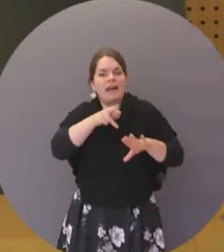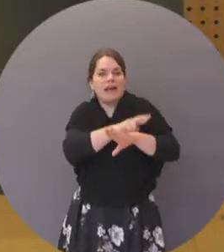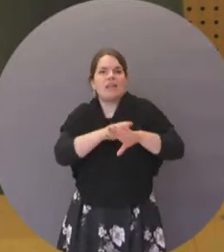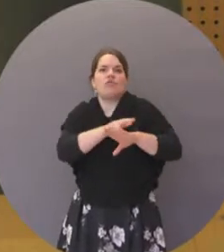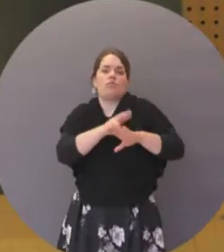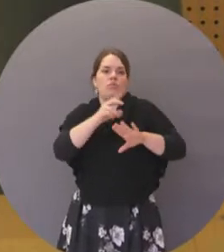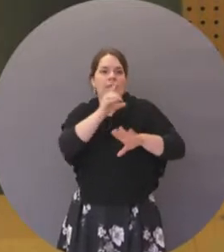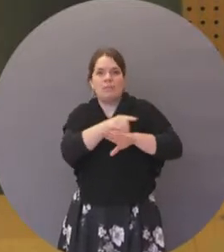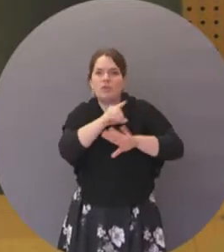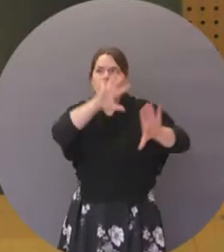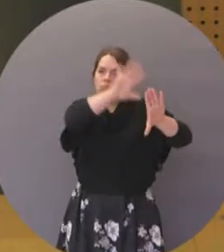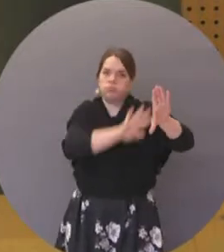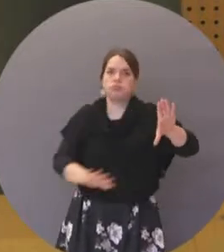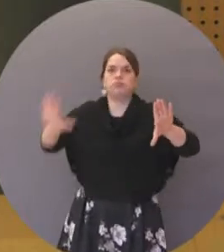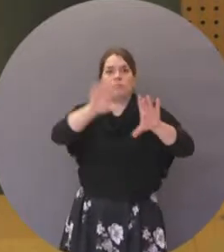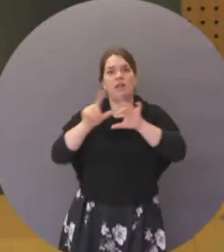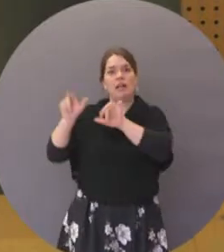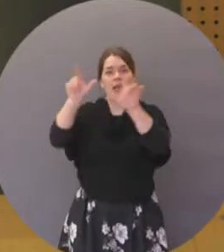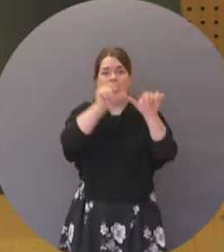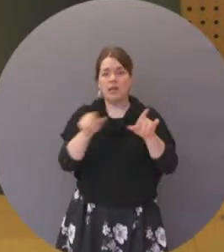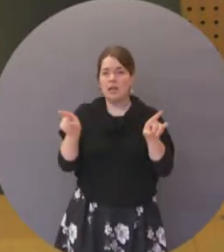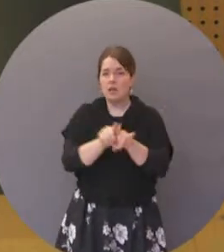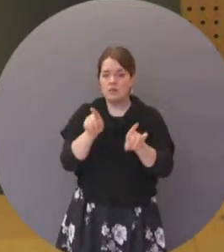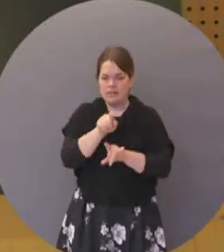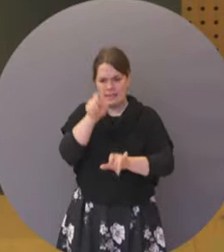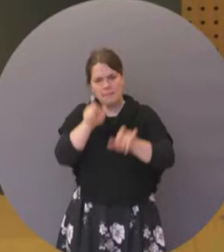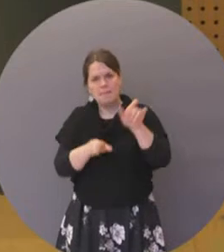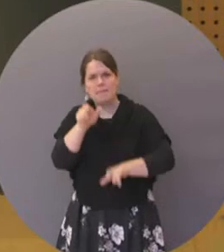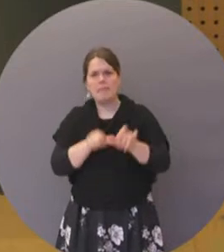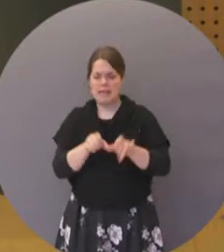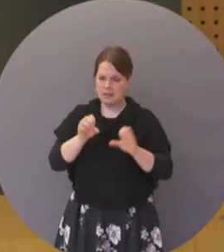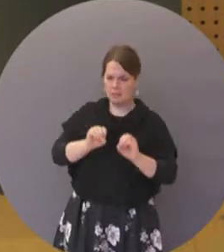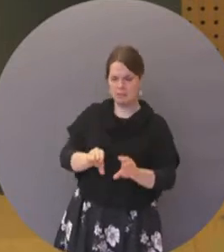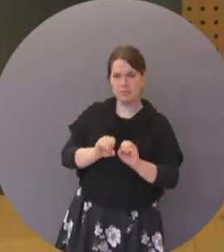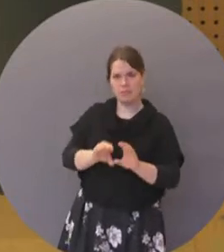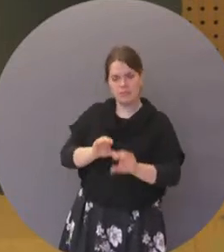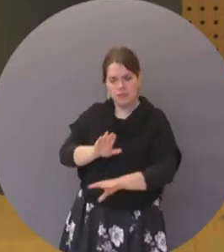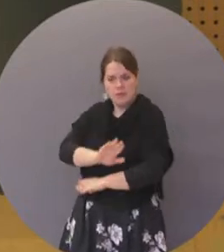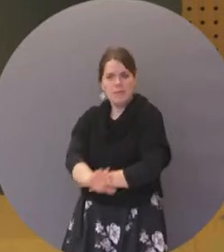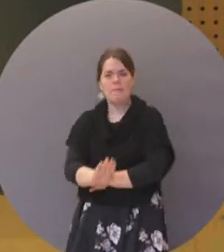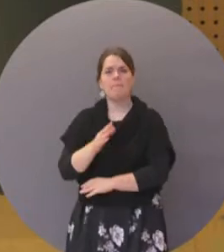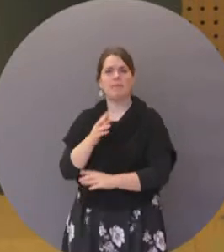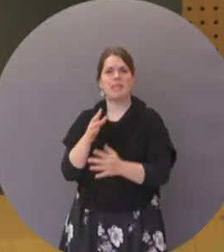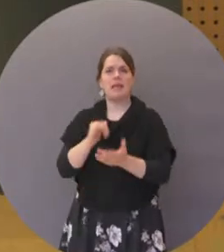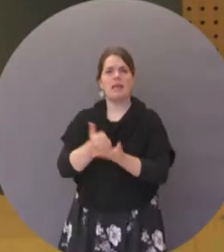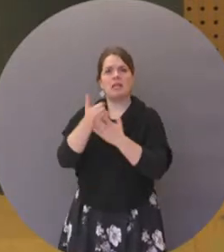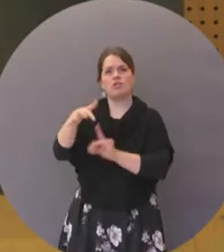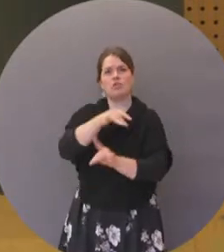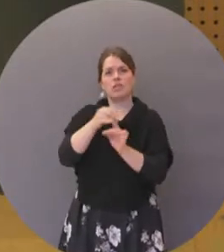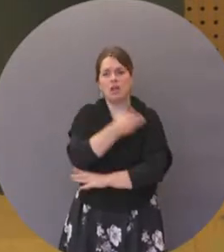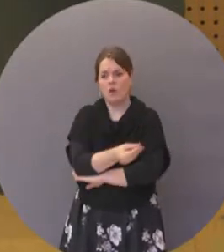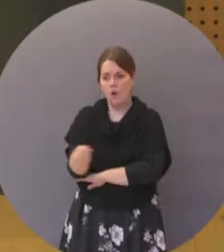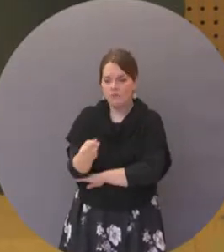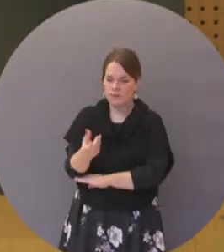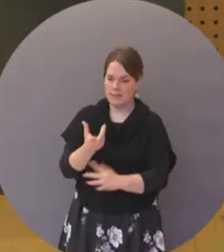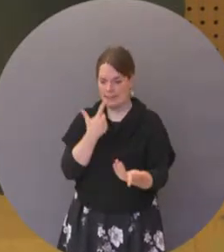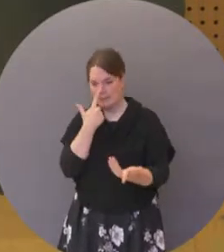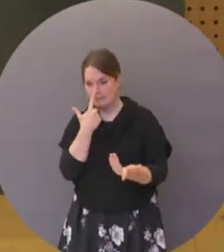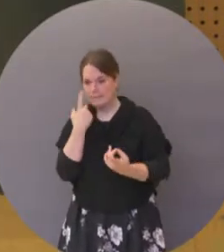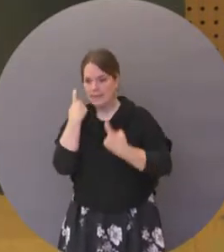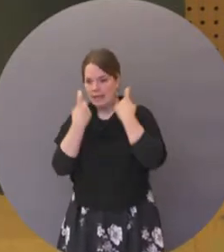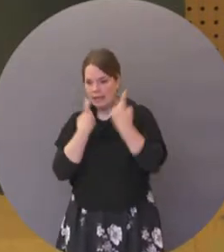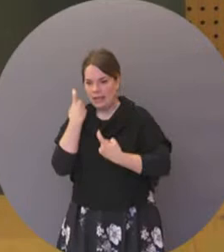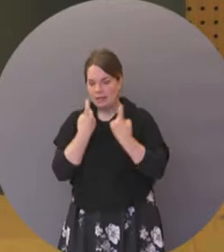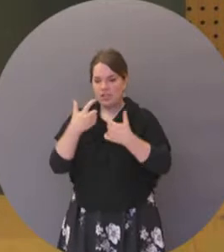instructeurs des services de l'aide sociale à l'enfance et médico-sociaux qui assurent la gestion administrative pour la le